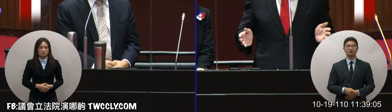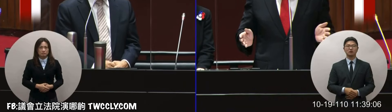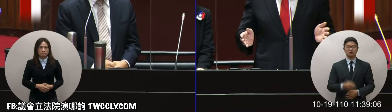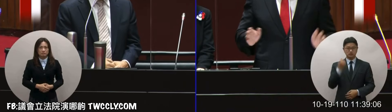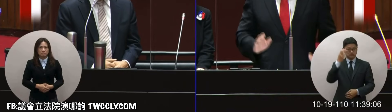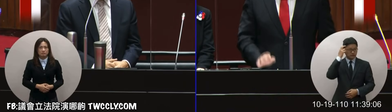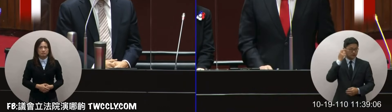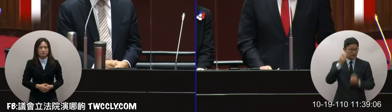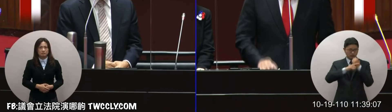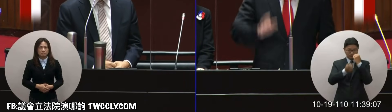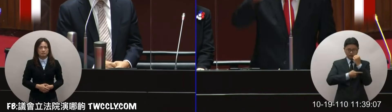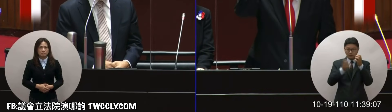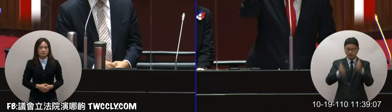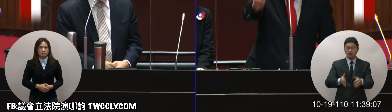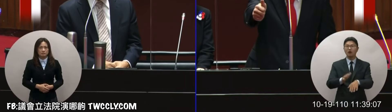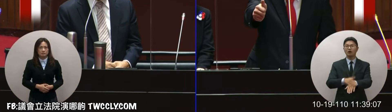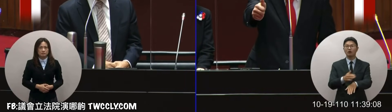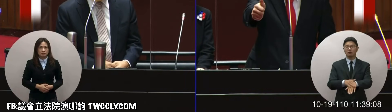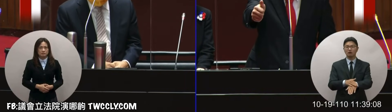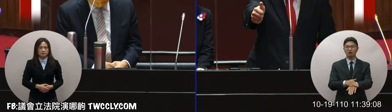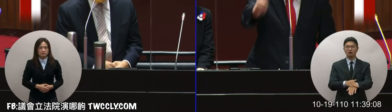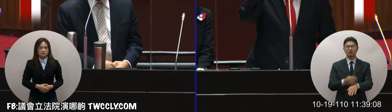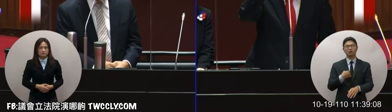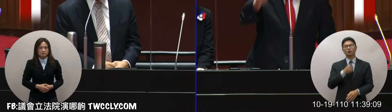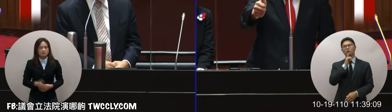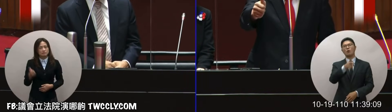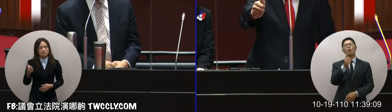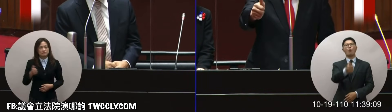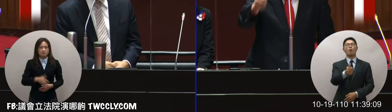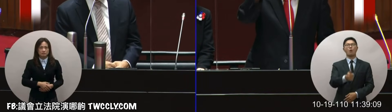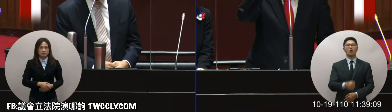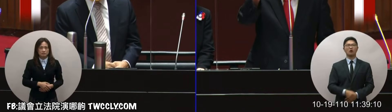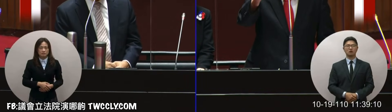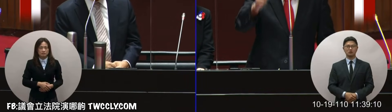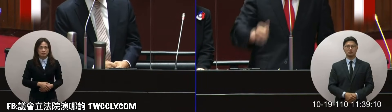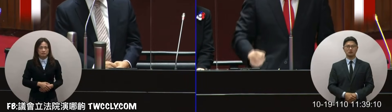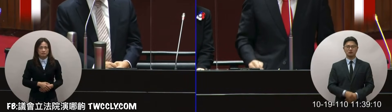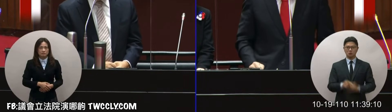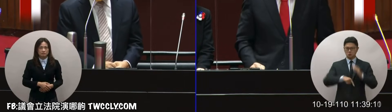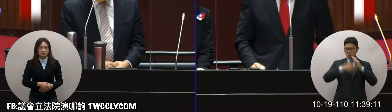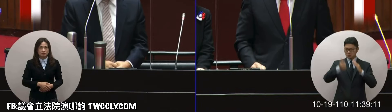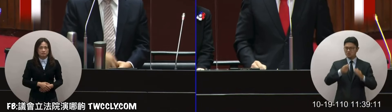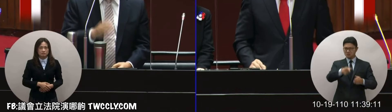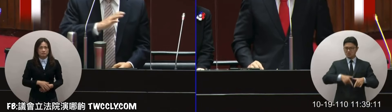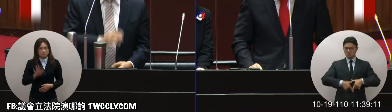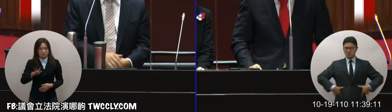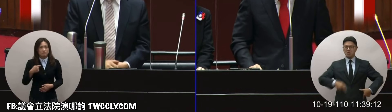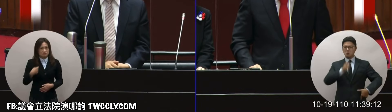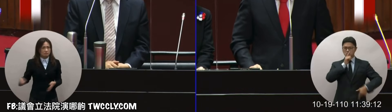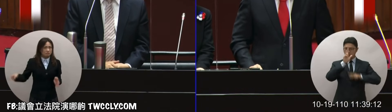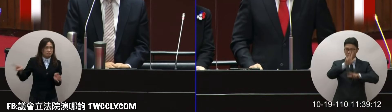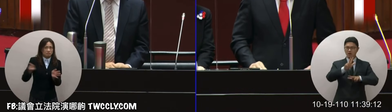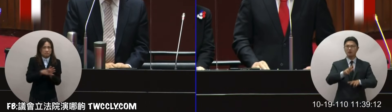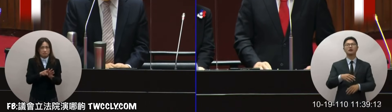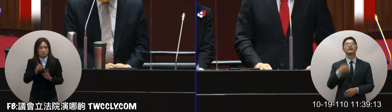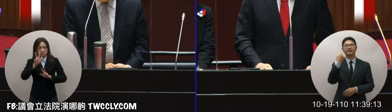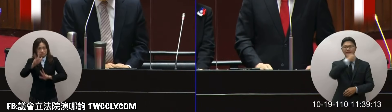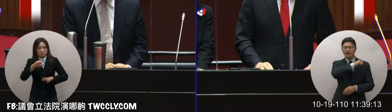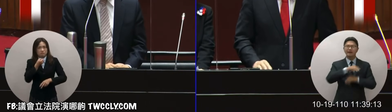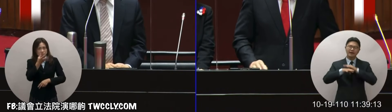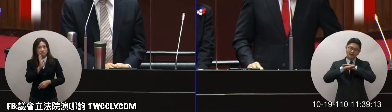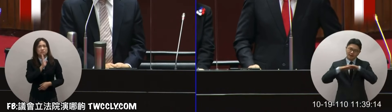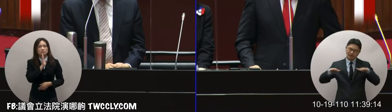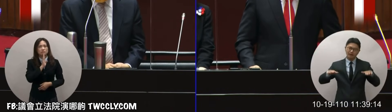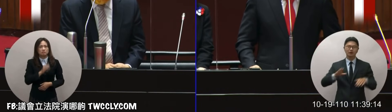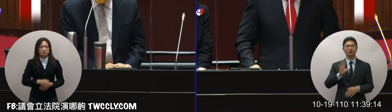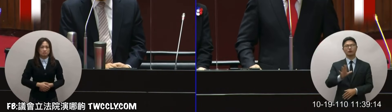定。北溪就会真的给你竖大拇指。 哦，谢谢 院长，你终于敢说实话。 我一直 台湾就开始安全了， 而且做实